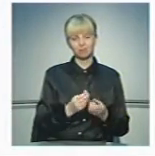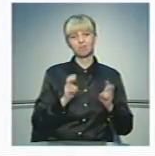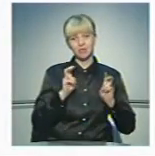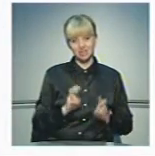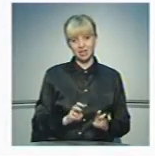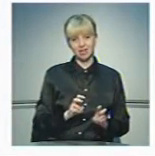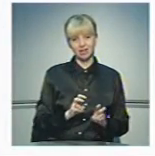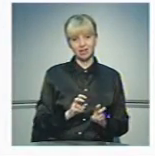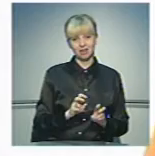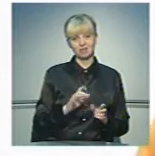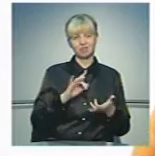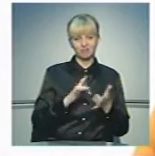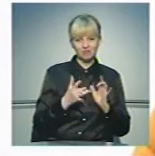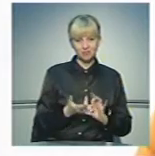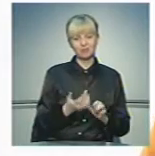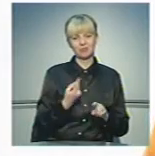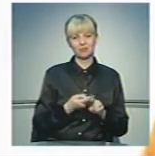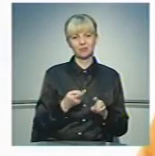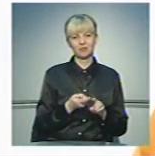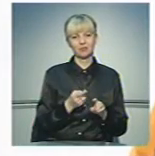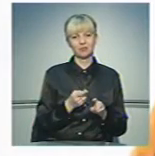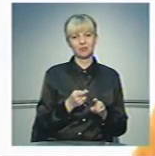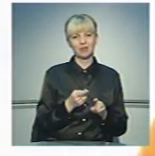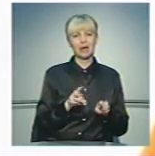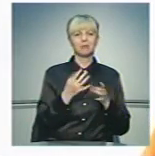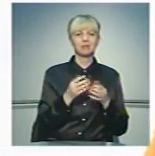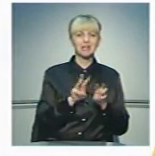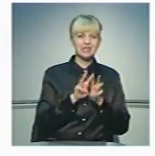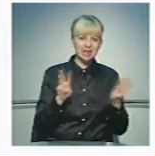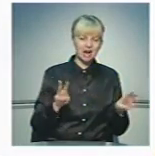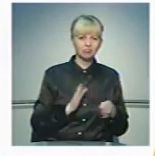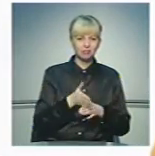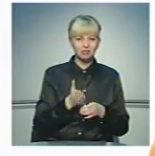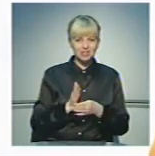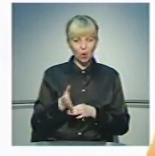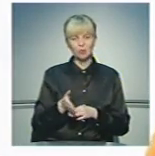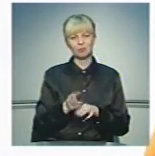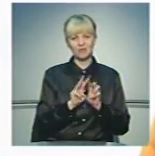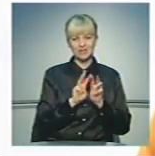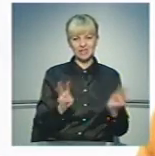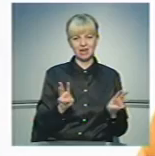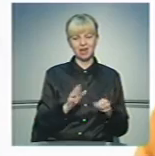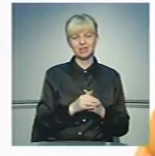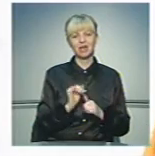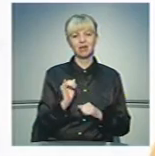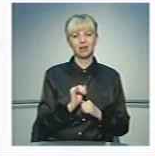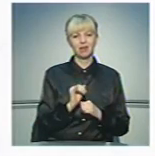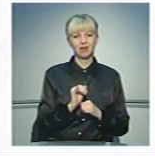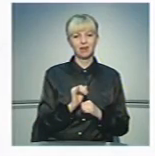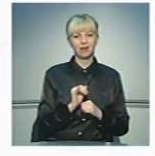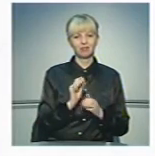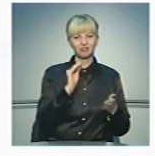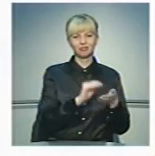Сидимо в соцсетях. Не треба просто на сайти різні заходити і не